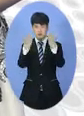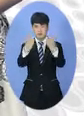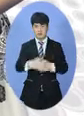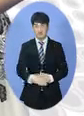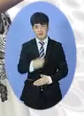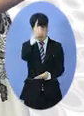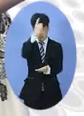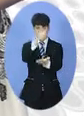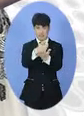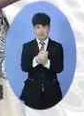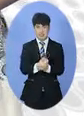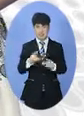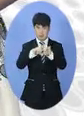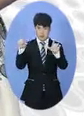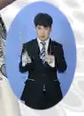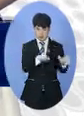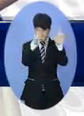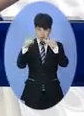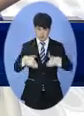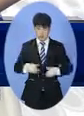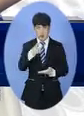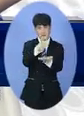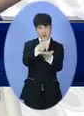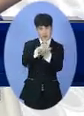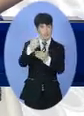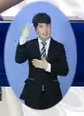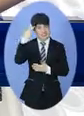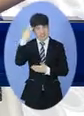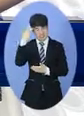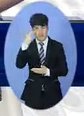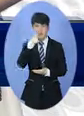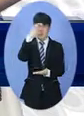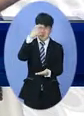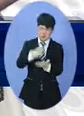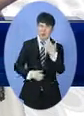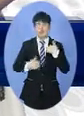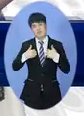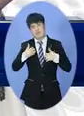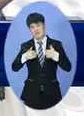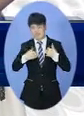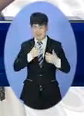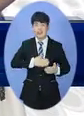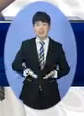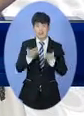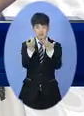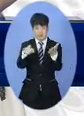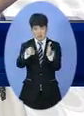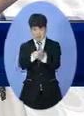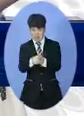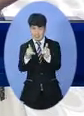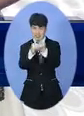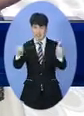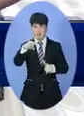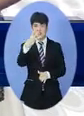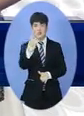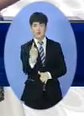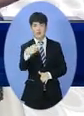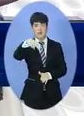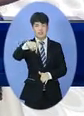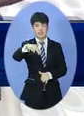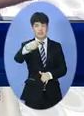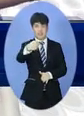정보 시간입니다. 천안 씨가 일상생활에 필요한 법률 지식을 쉽고 재밌게 알려주기 위해 운영하는 시민